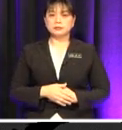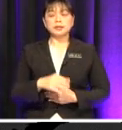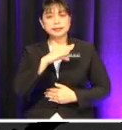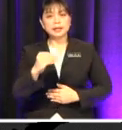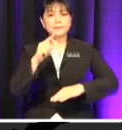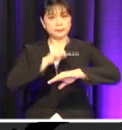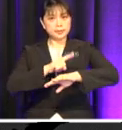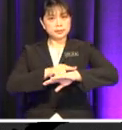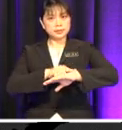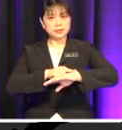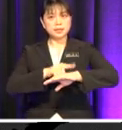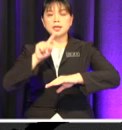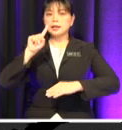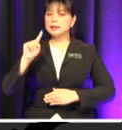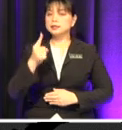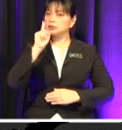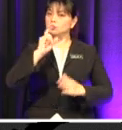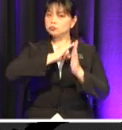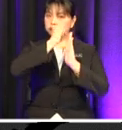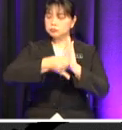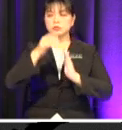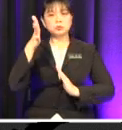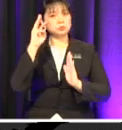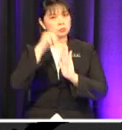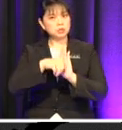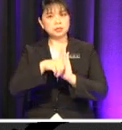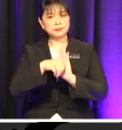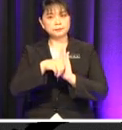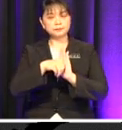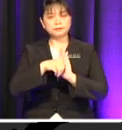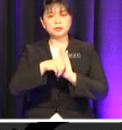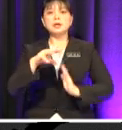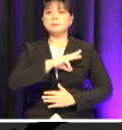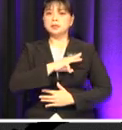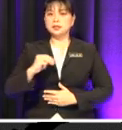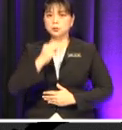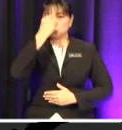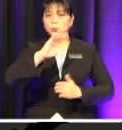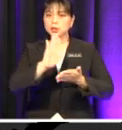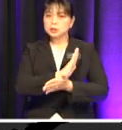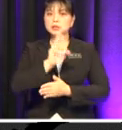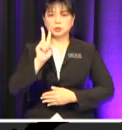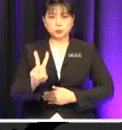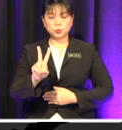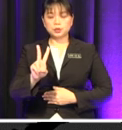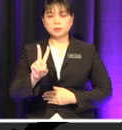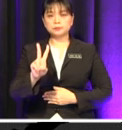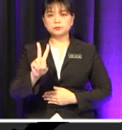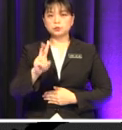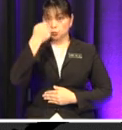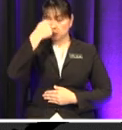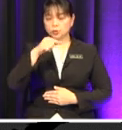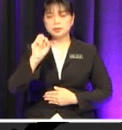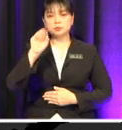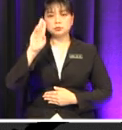yang dipelukan adalah 1 jam 15 menit gimana kalau kertas 2 pula item subjektif oke